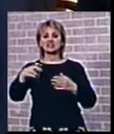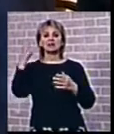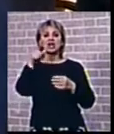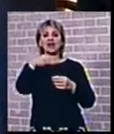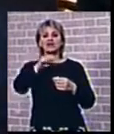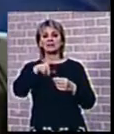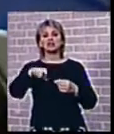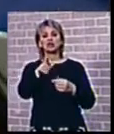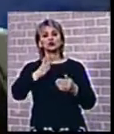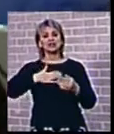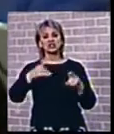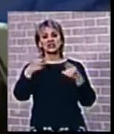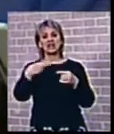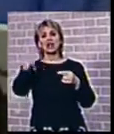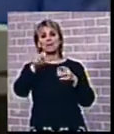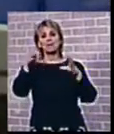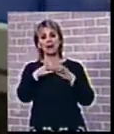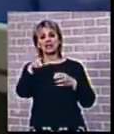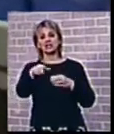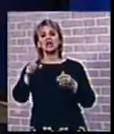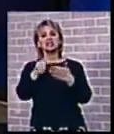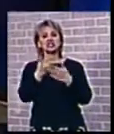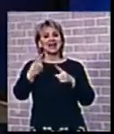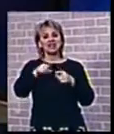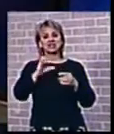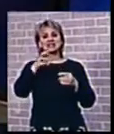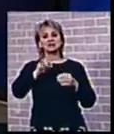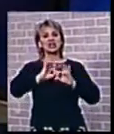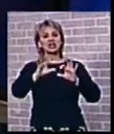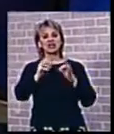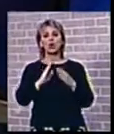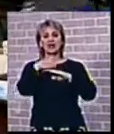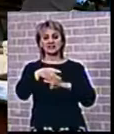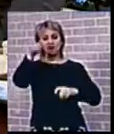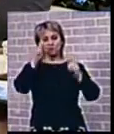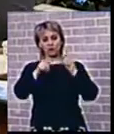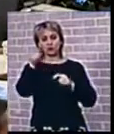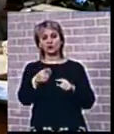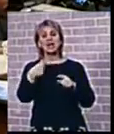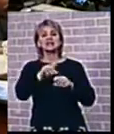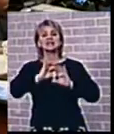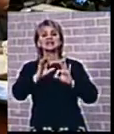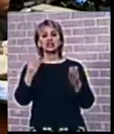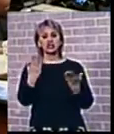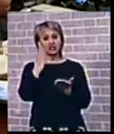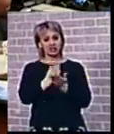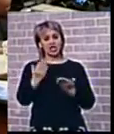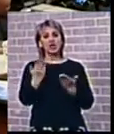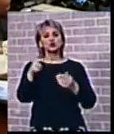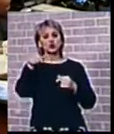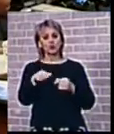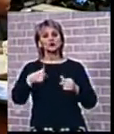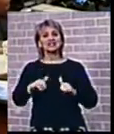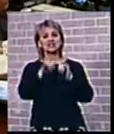наша телекомпания. О достижениях всех этих СМИ рассказывают гостям форума. Рассказать есть о чем. У нас выросла